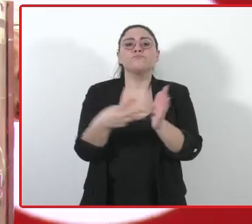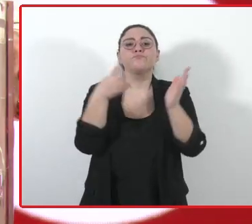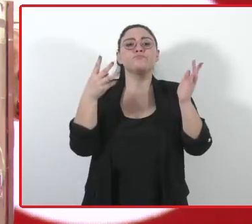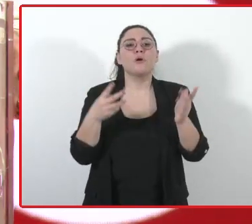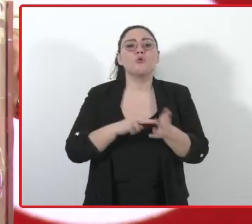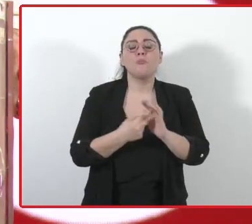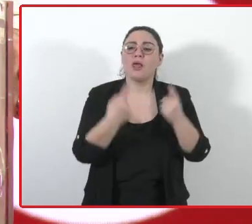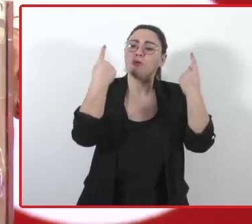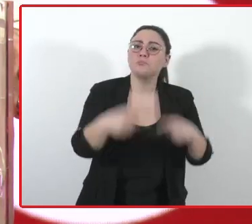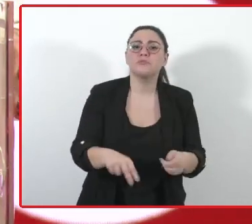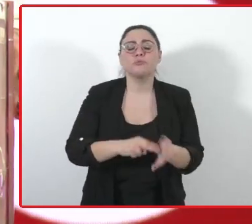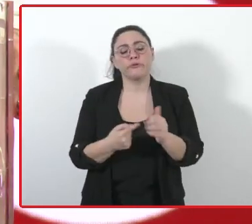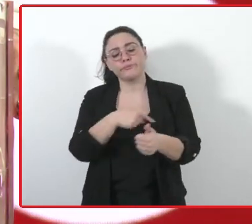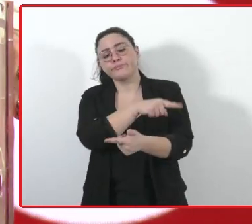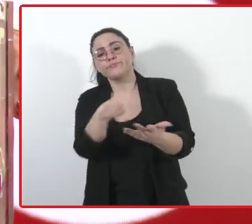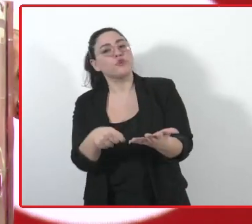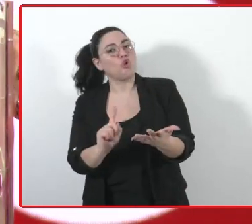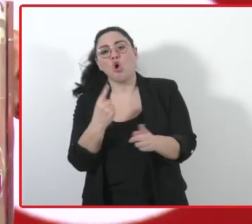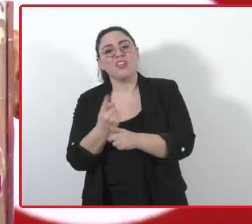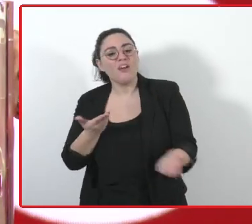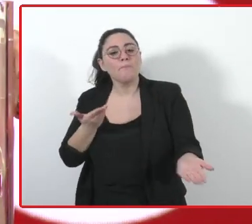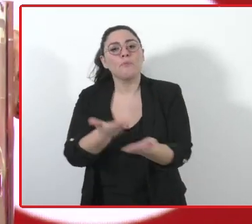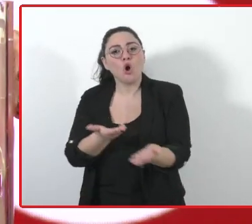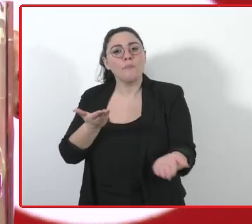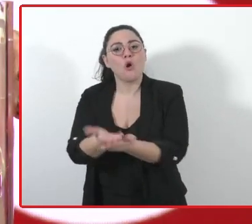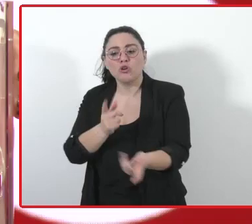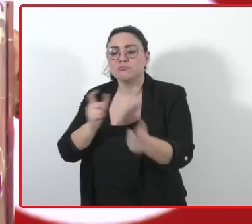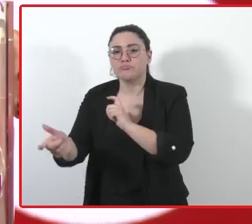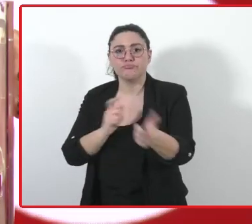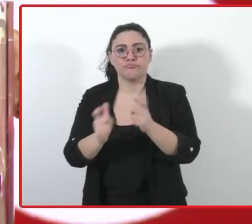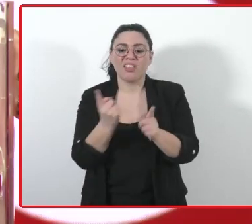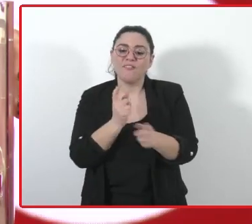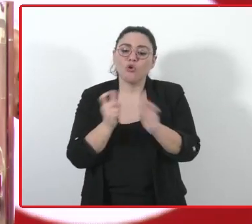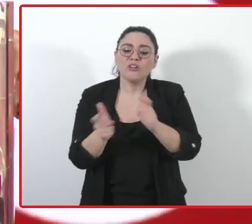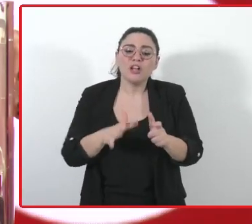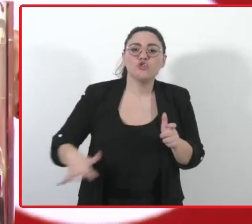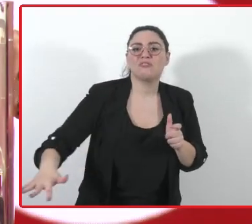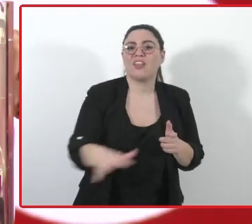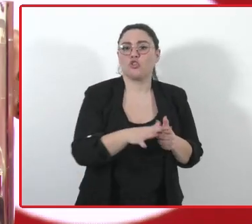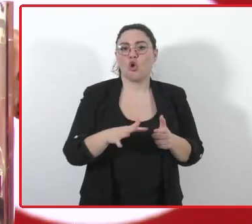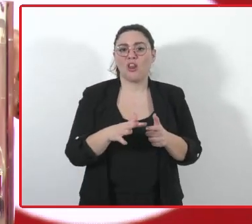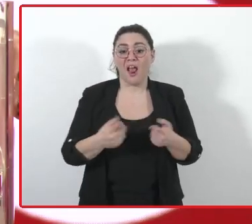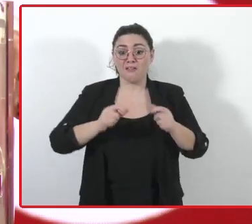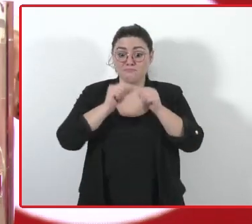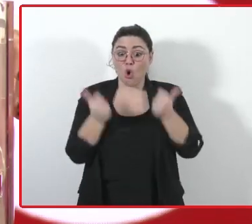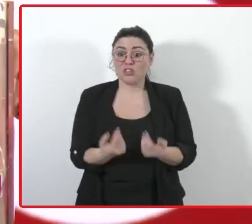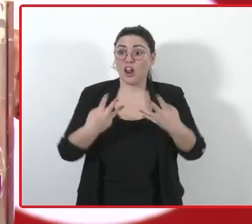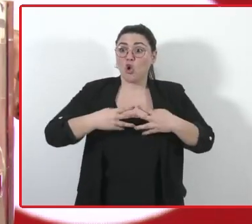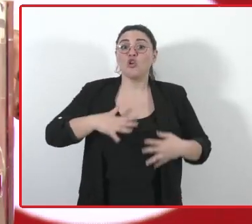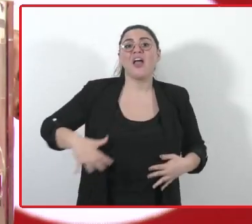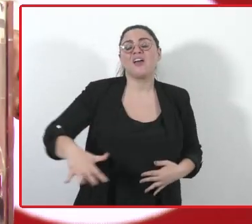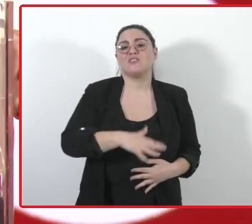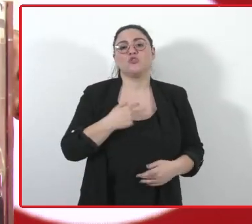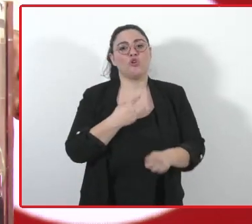contrattazione di categoria la contratta sociale la categoria la contrattazione territoriale è il nostro modello organizzativo